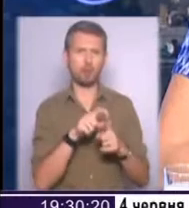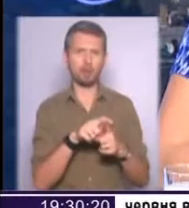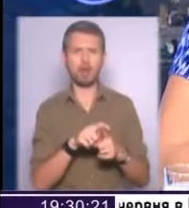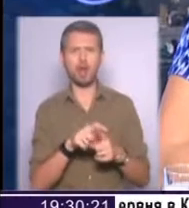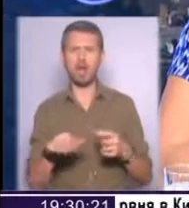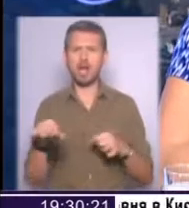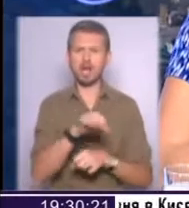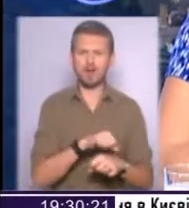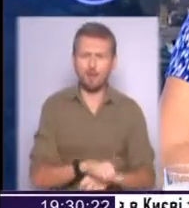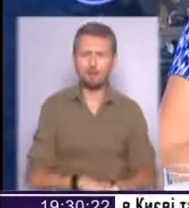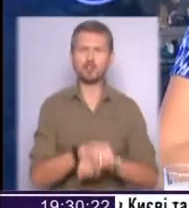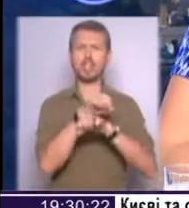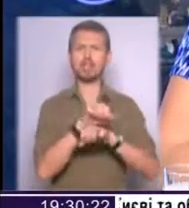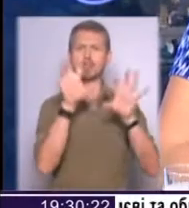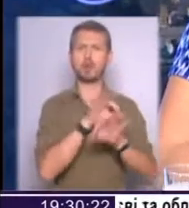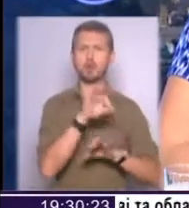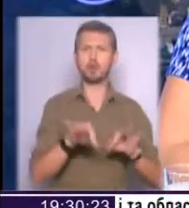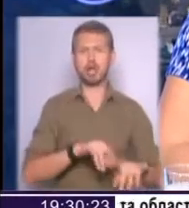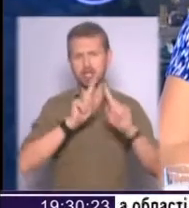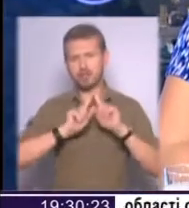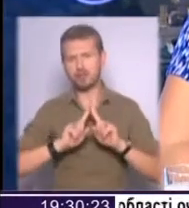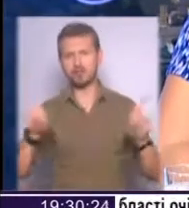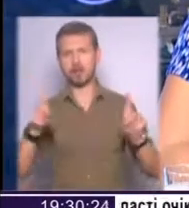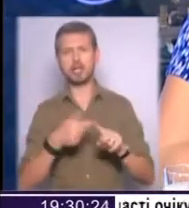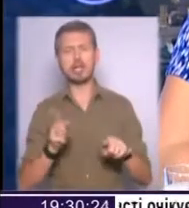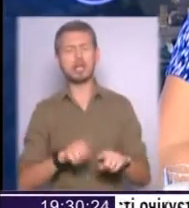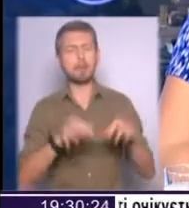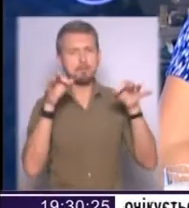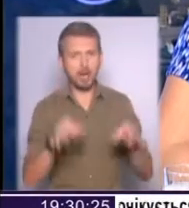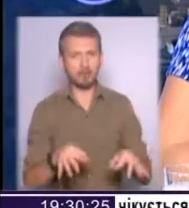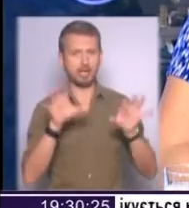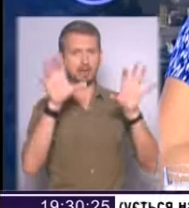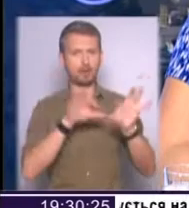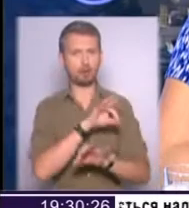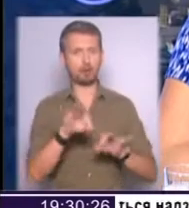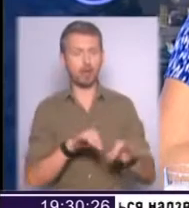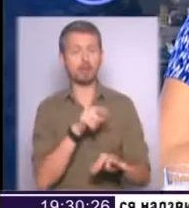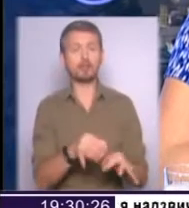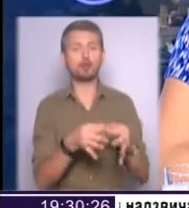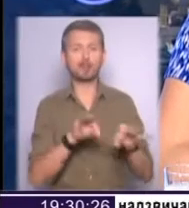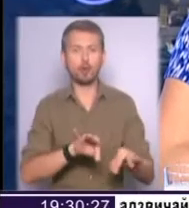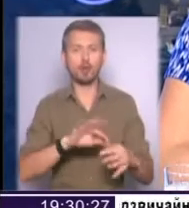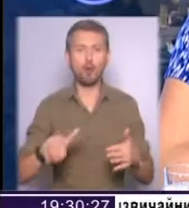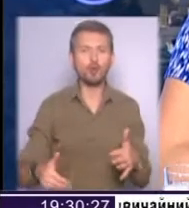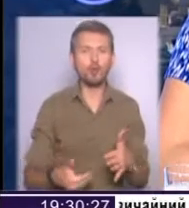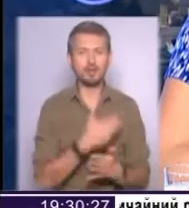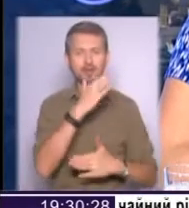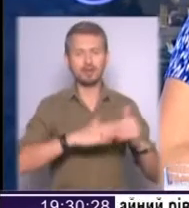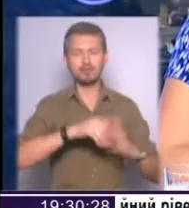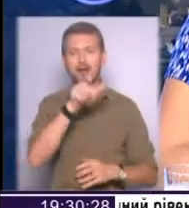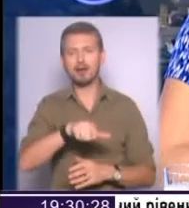«революційний законопроект», там, «надзвичайний якийсь». Це є правильний законопроект, який дозволить оновити кадри,